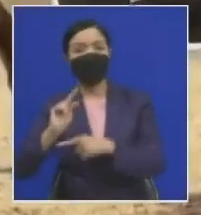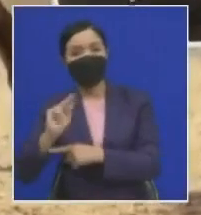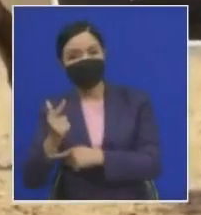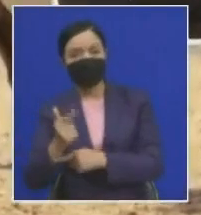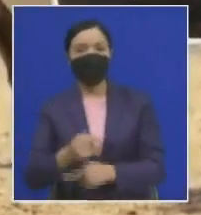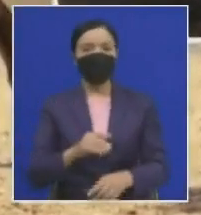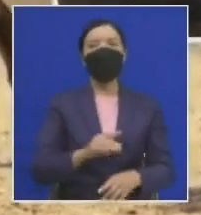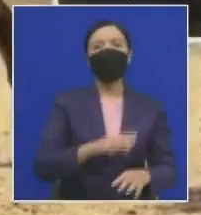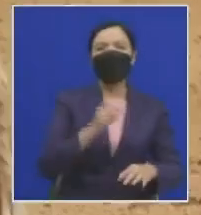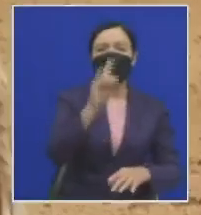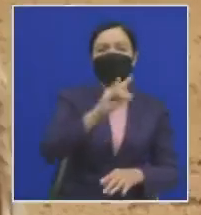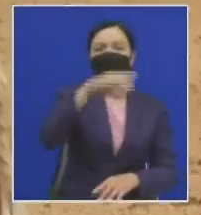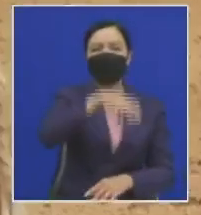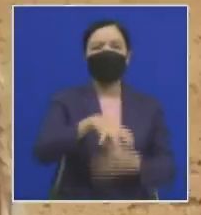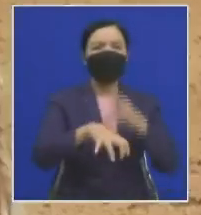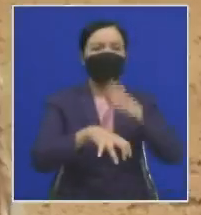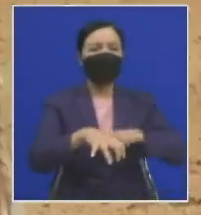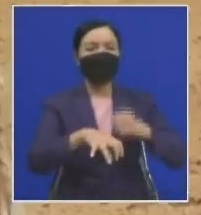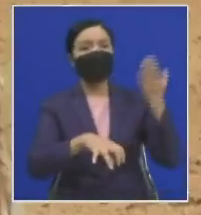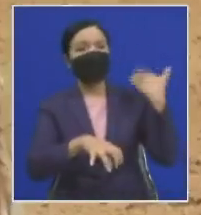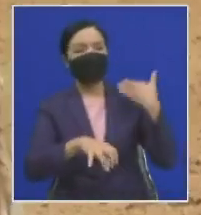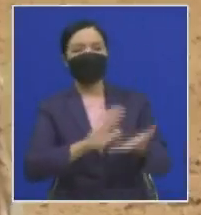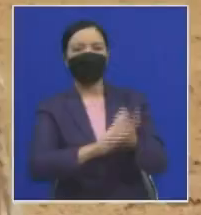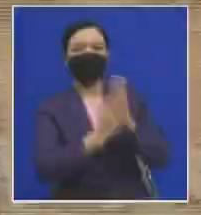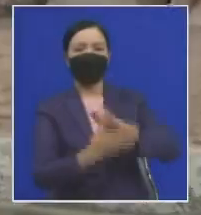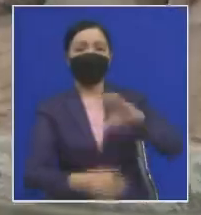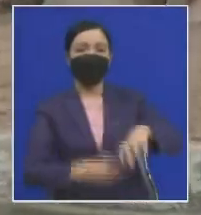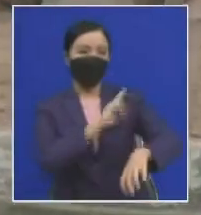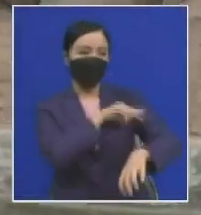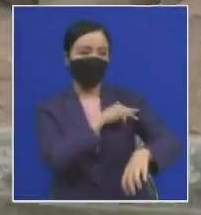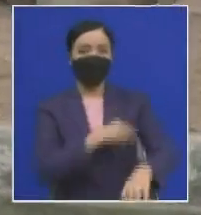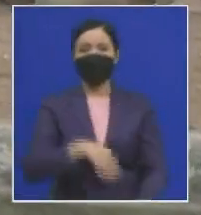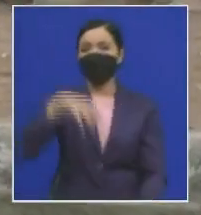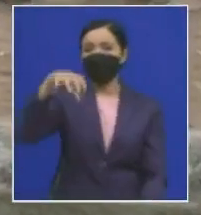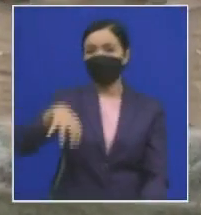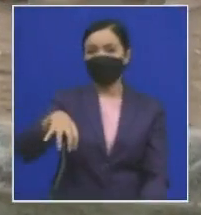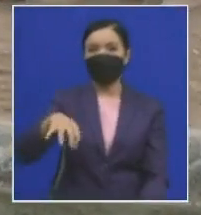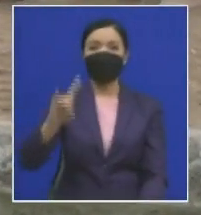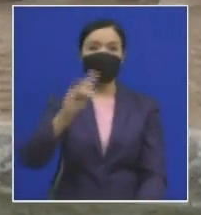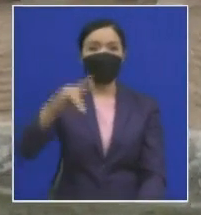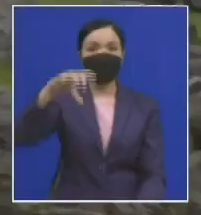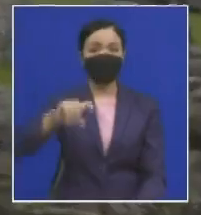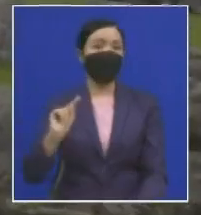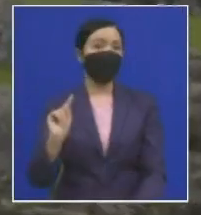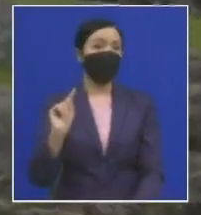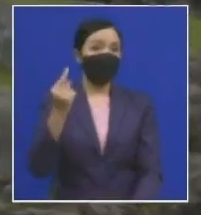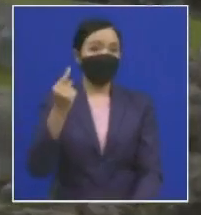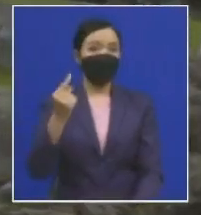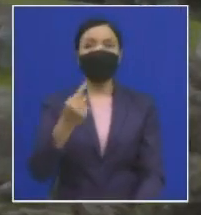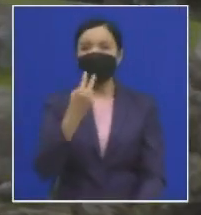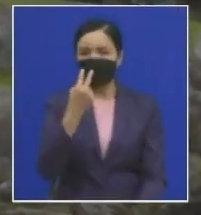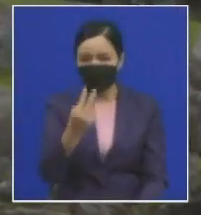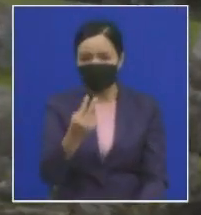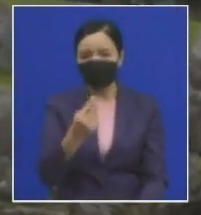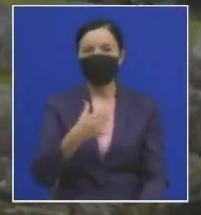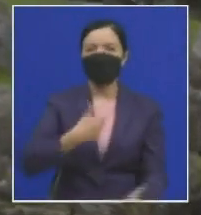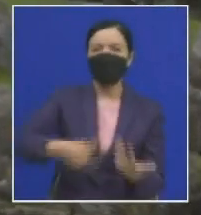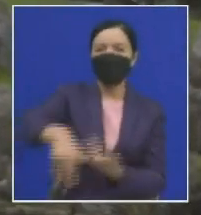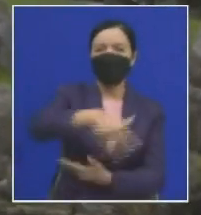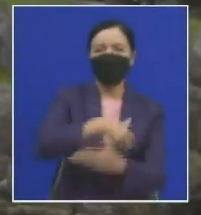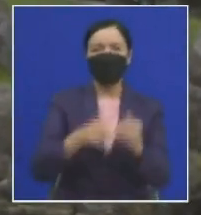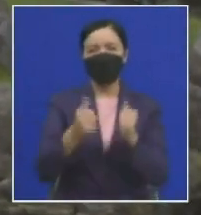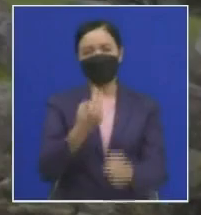ทธจอดรถแล้วสวนศัแ่งใมยอยทเราเงนไม่ใช่แ่สวนสัทแล้วอยากไปอยู่ไหม